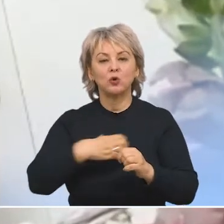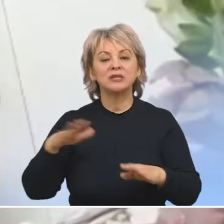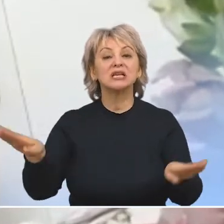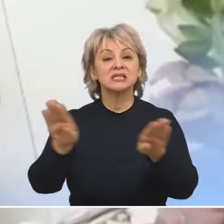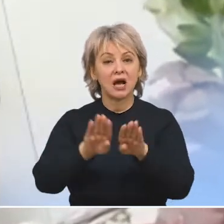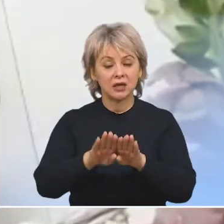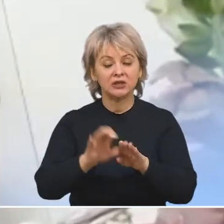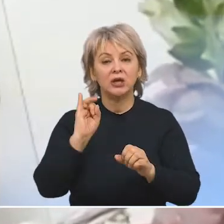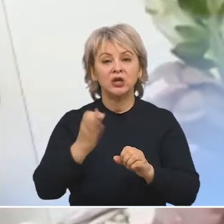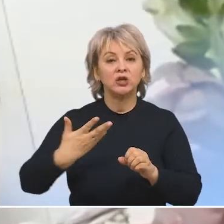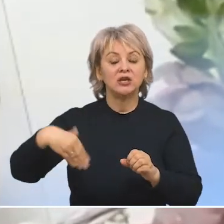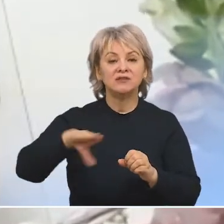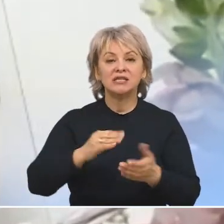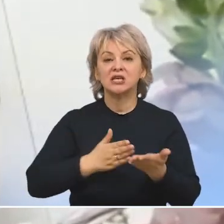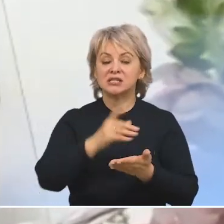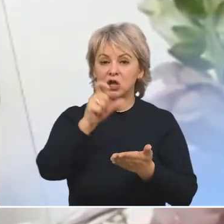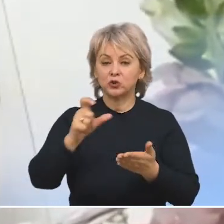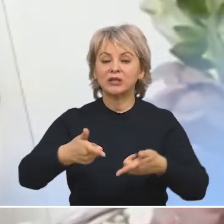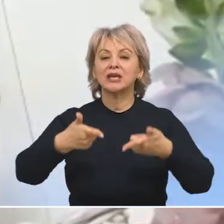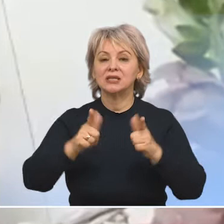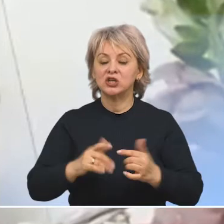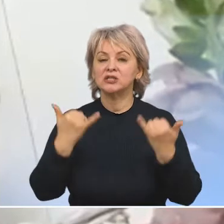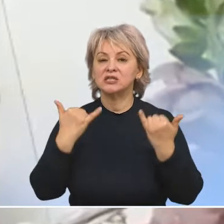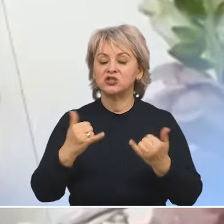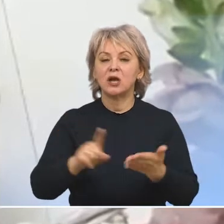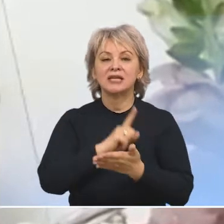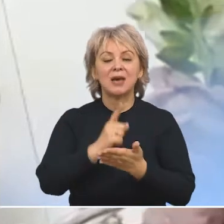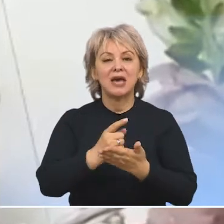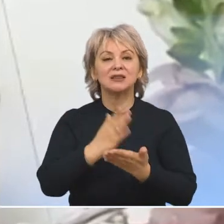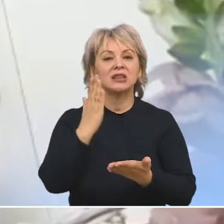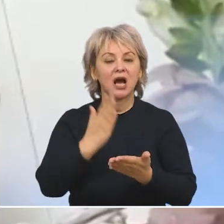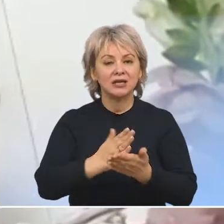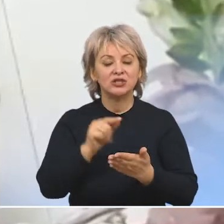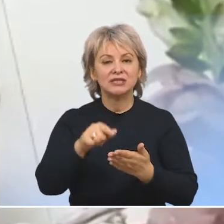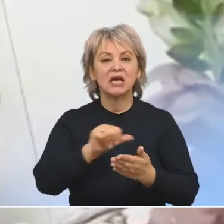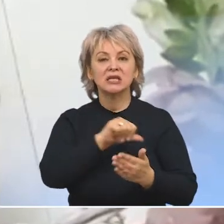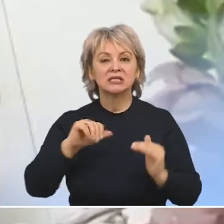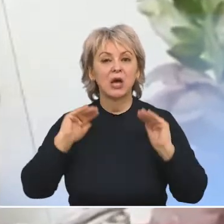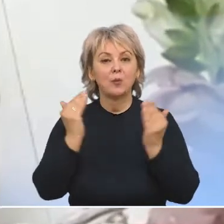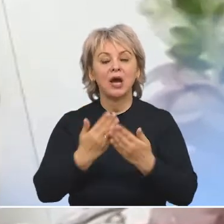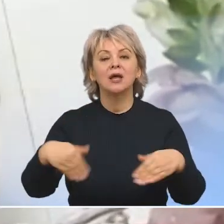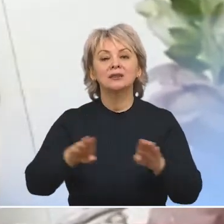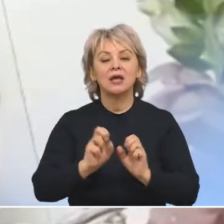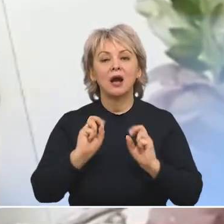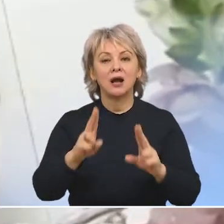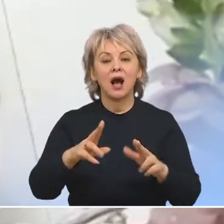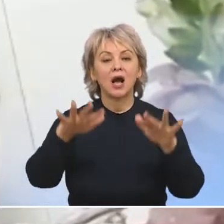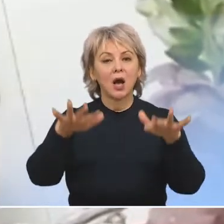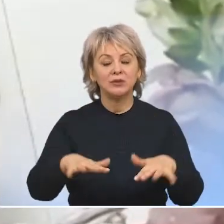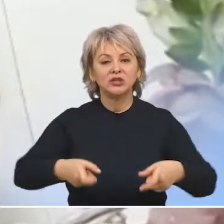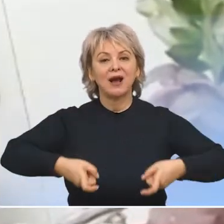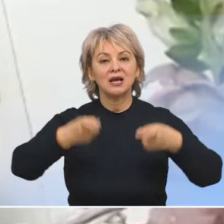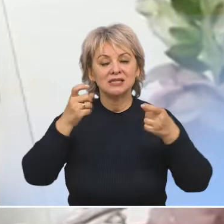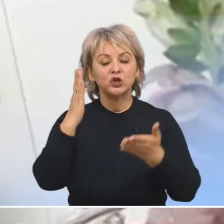закрыты. И все сотрудники действительно сейчас обязаны находиться на самоизоляции. Но так как